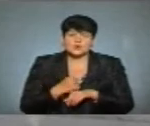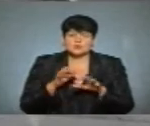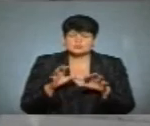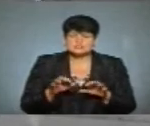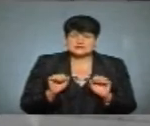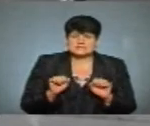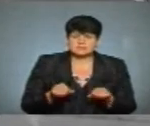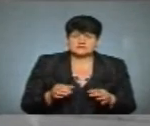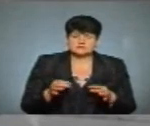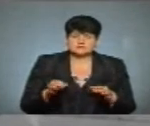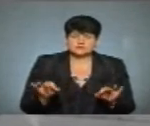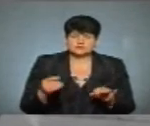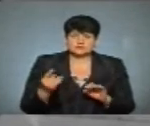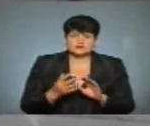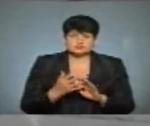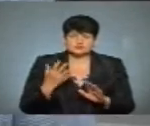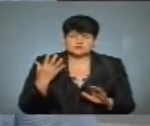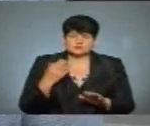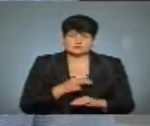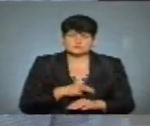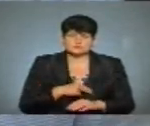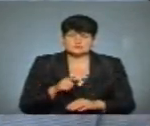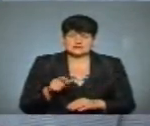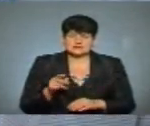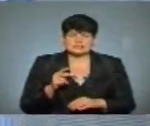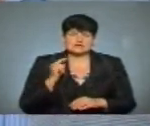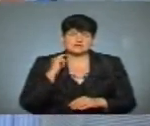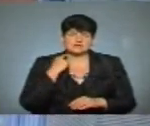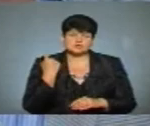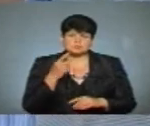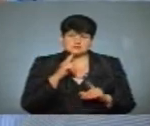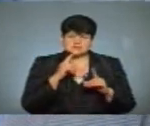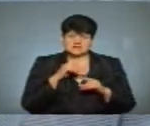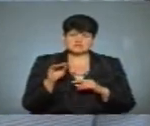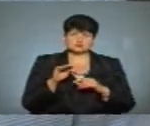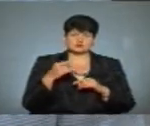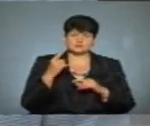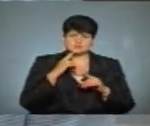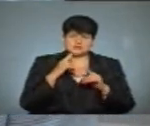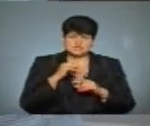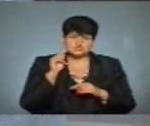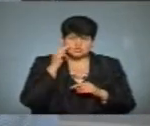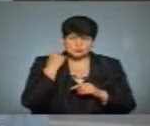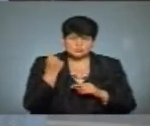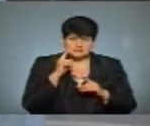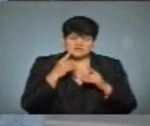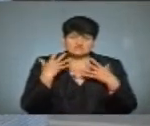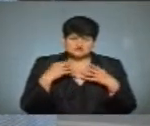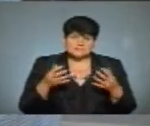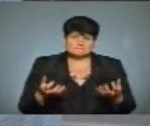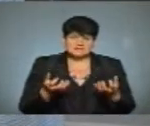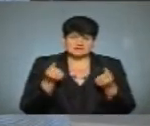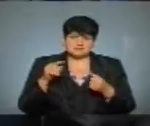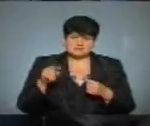і свобод, в першу чергу, найманих працівників. Кіровоградська обласна рада, Житомирська обласна рада, Чернігівська обласна рада вже підтримали